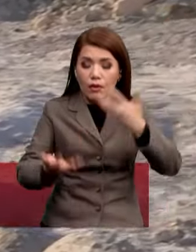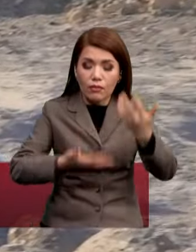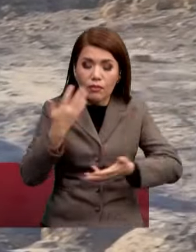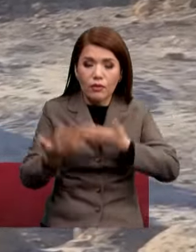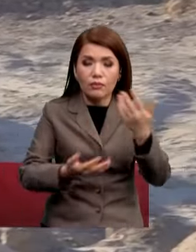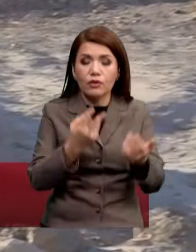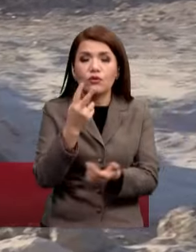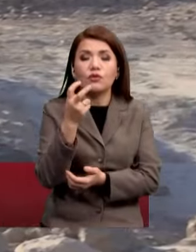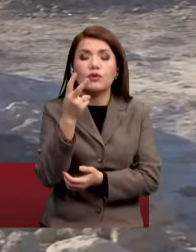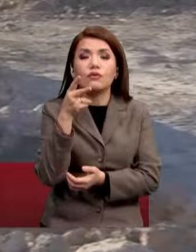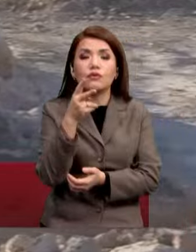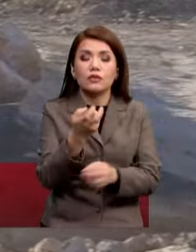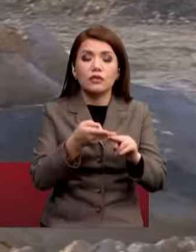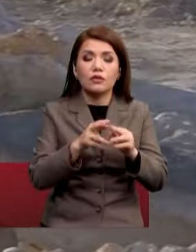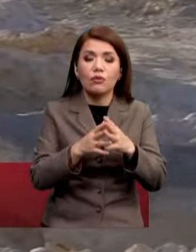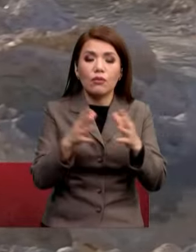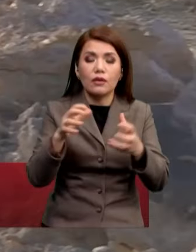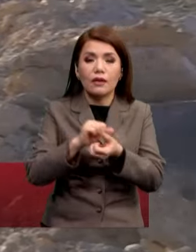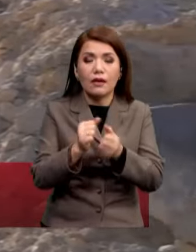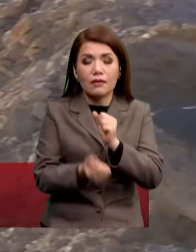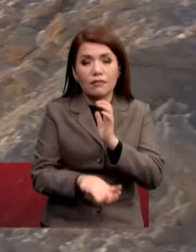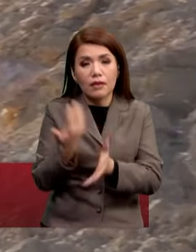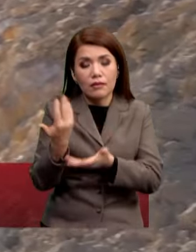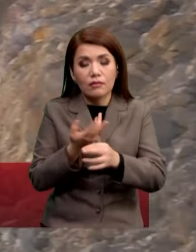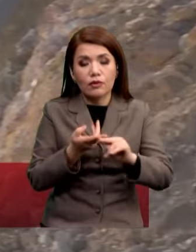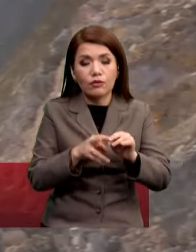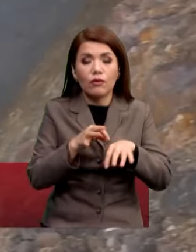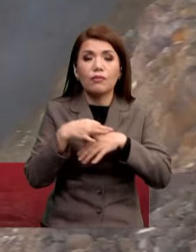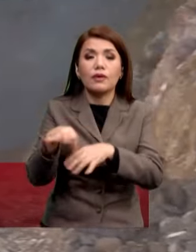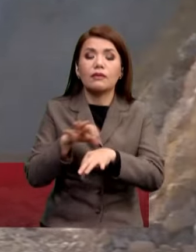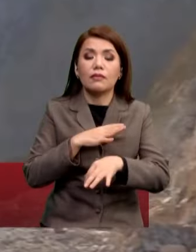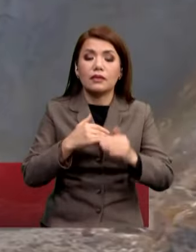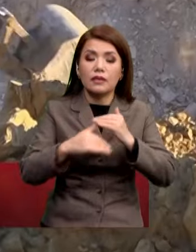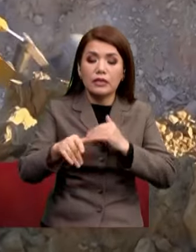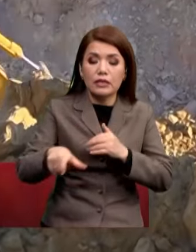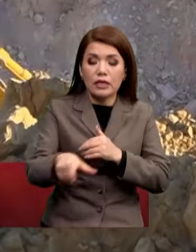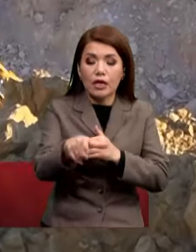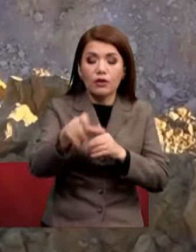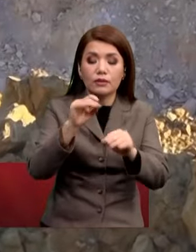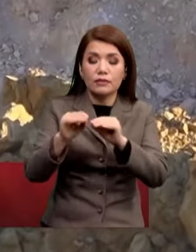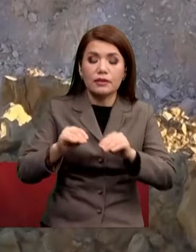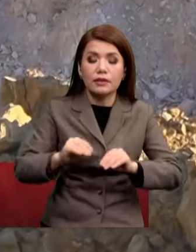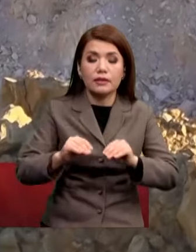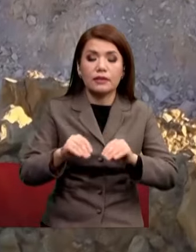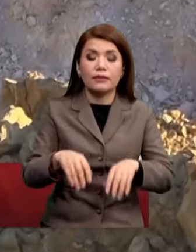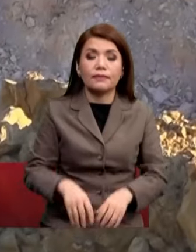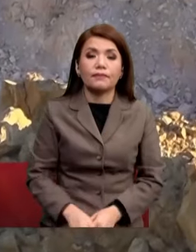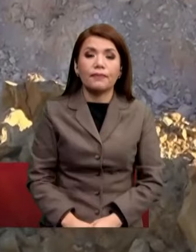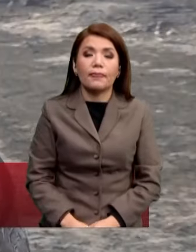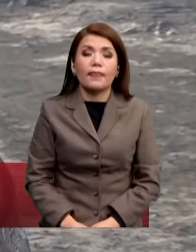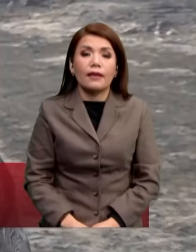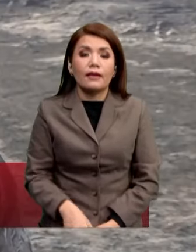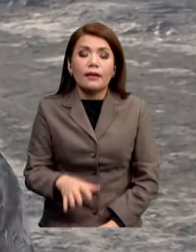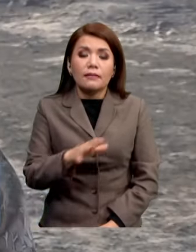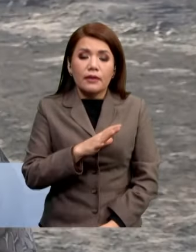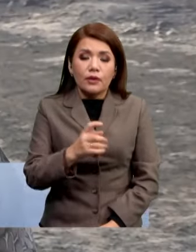более 200 тысяч грунта и горной породы. Сегодня закончились работы по прокладке дороги к местонахождению автобуса. Трудности какие